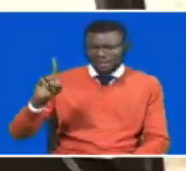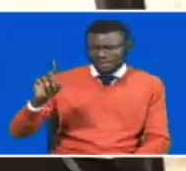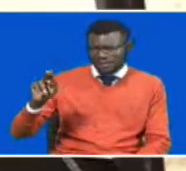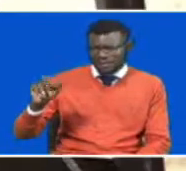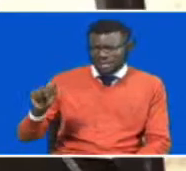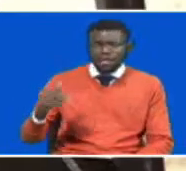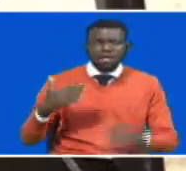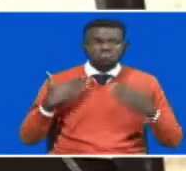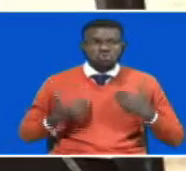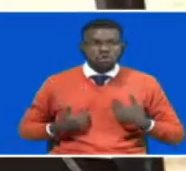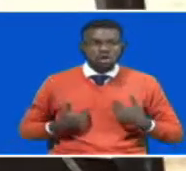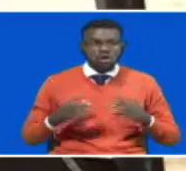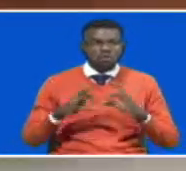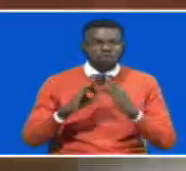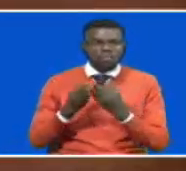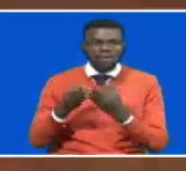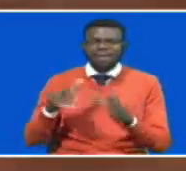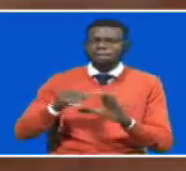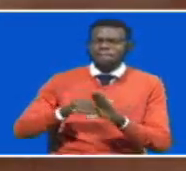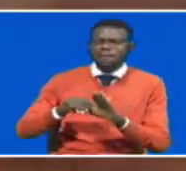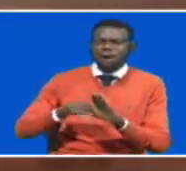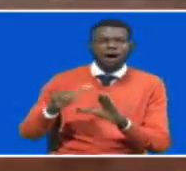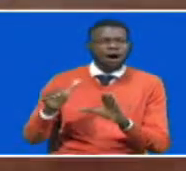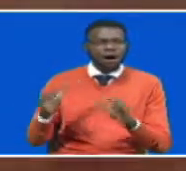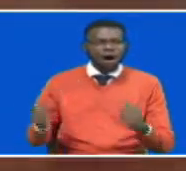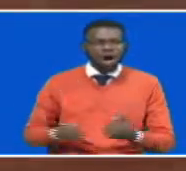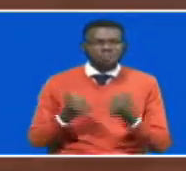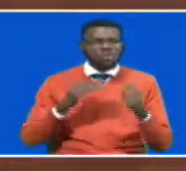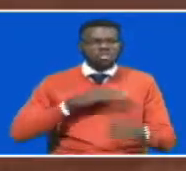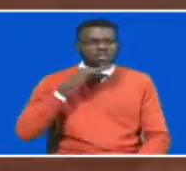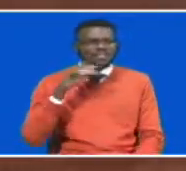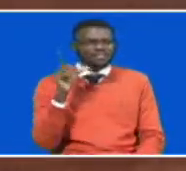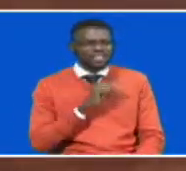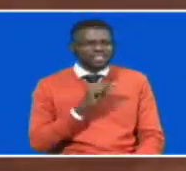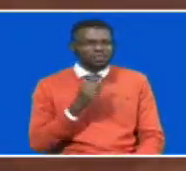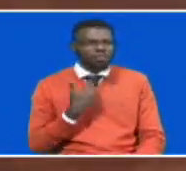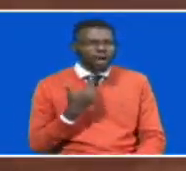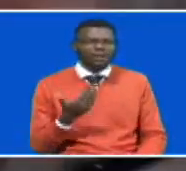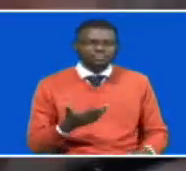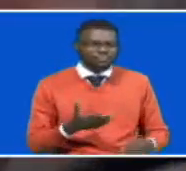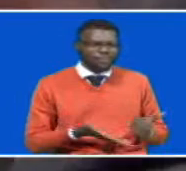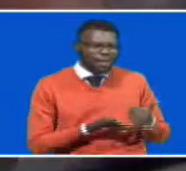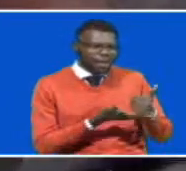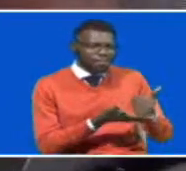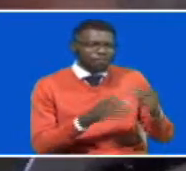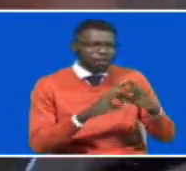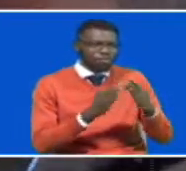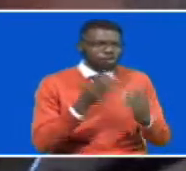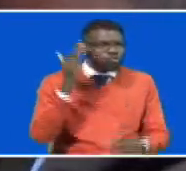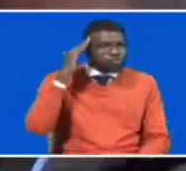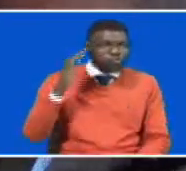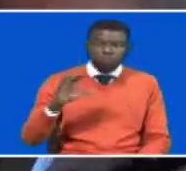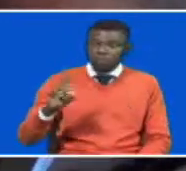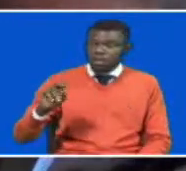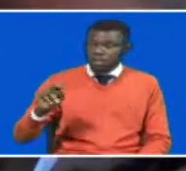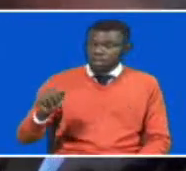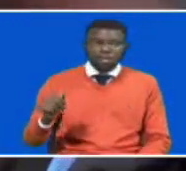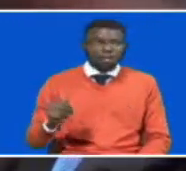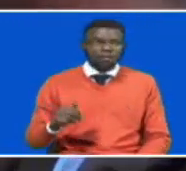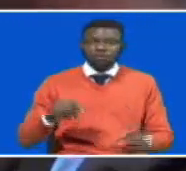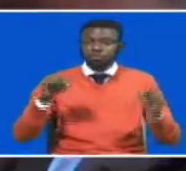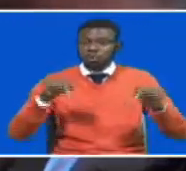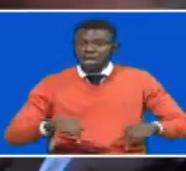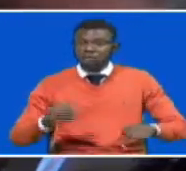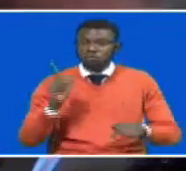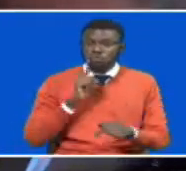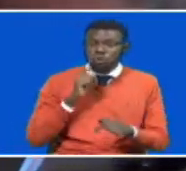DNA kutoka familia za watu waliopoteza wapendo wao ili kuzisaidia kuwatambua. DNA is not a process whereby you just match today and tomorrow